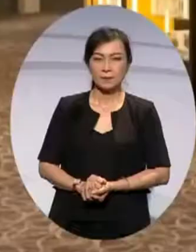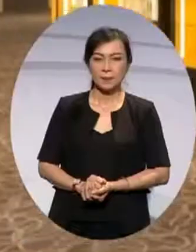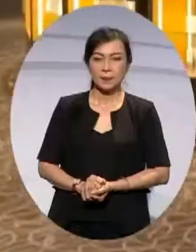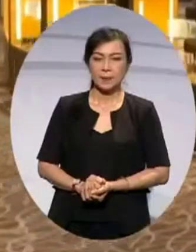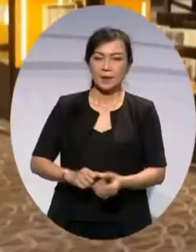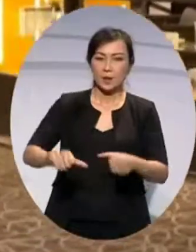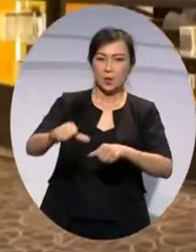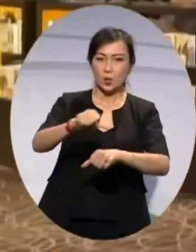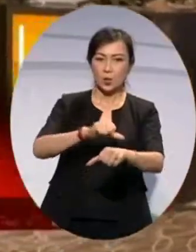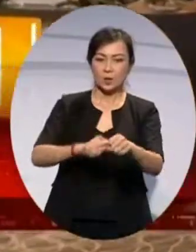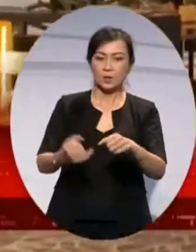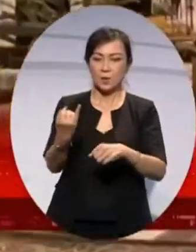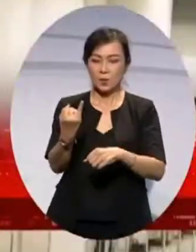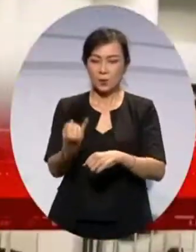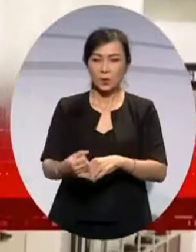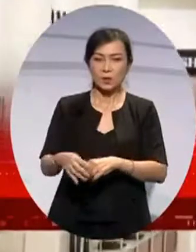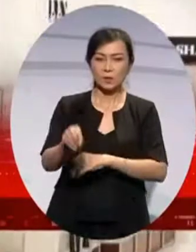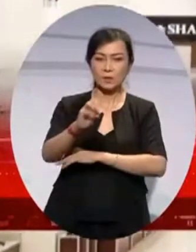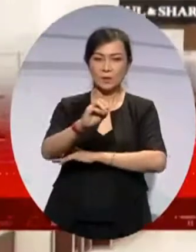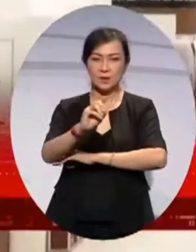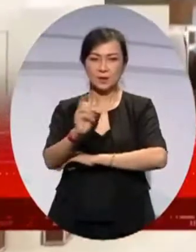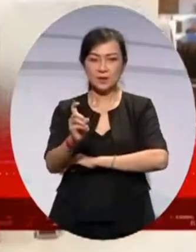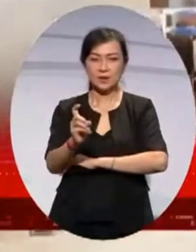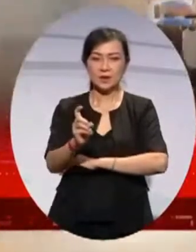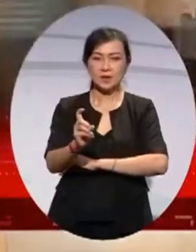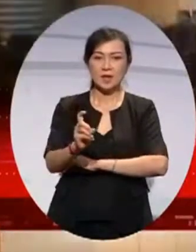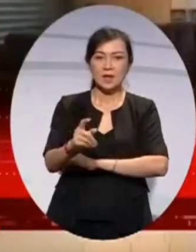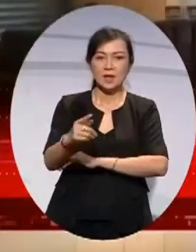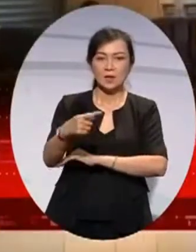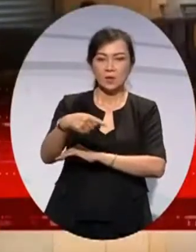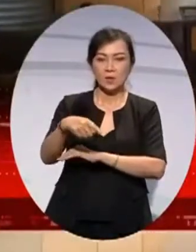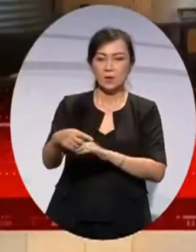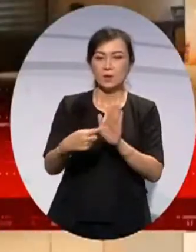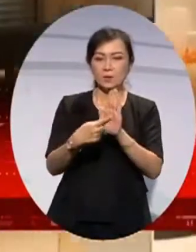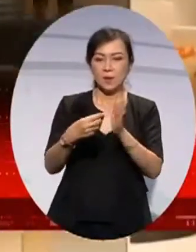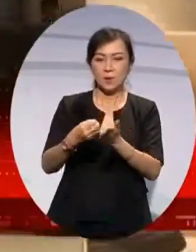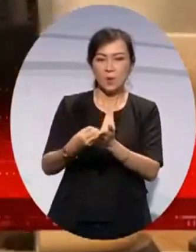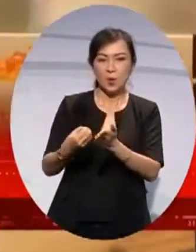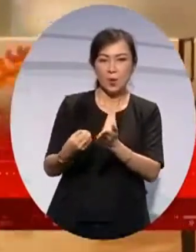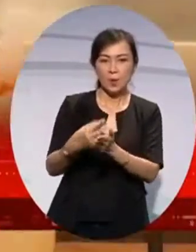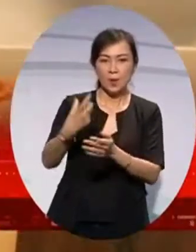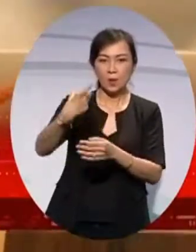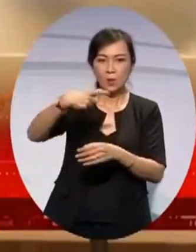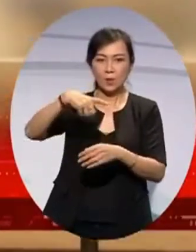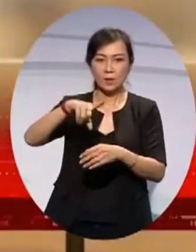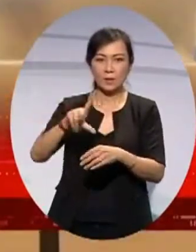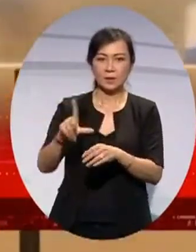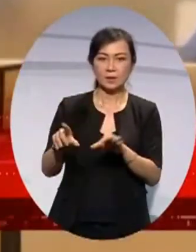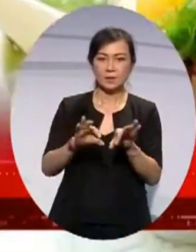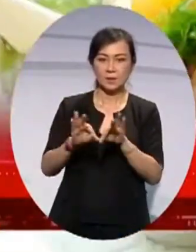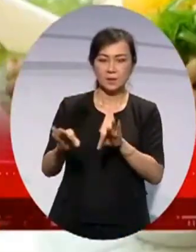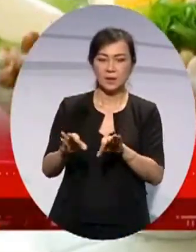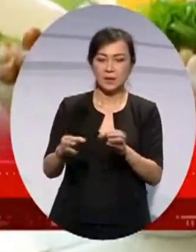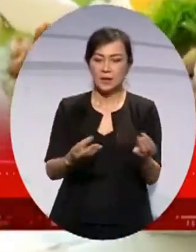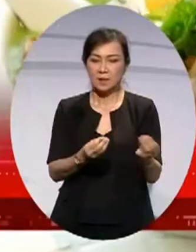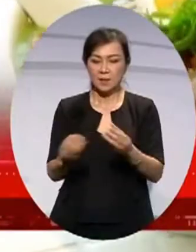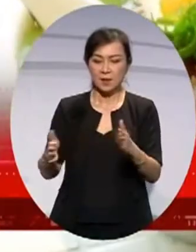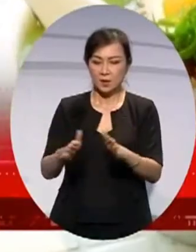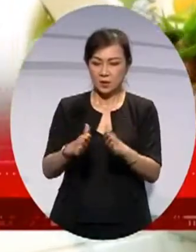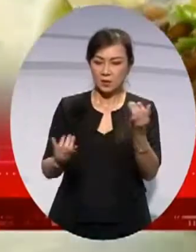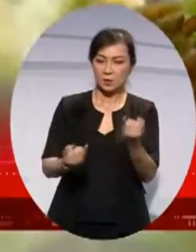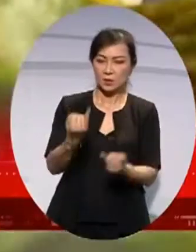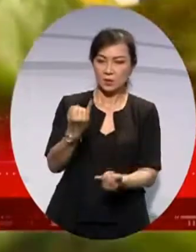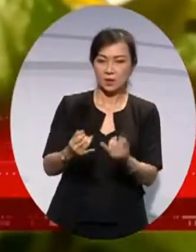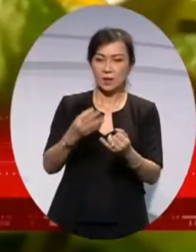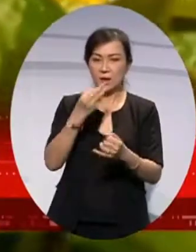Chính thức đi vào hoạt động từ cuối năm 2019, sảnh New Wing, trung tâm thương mại Crescent Mall, quận 7, Thành phố Hồ Chí Minh đang mang nhiều sự lựa chọn